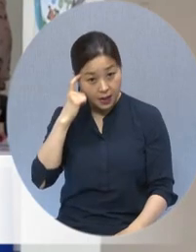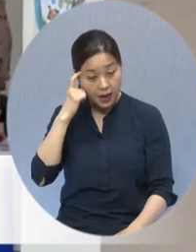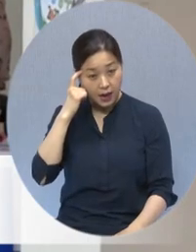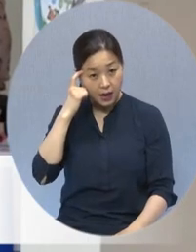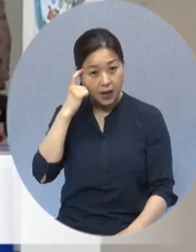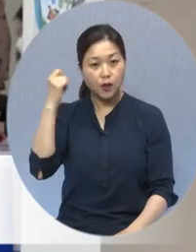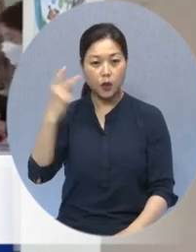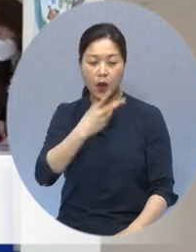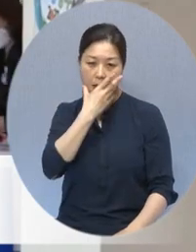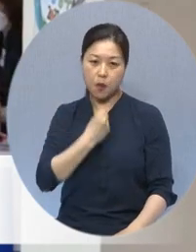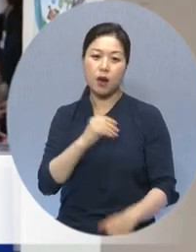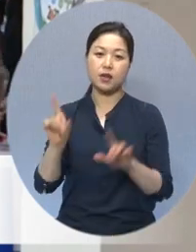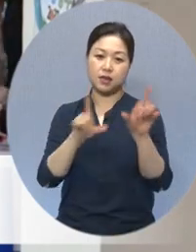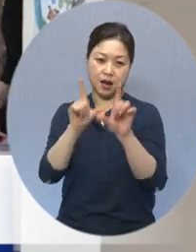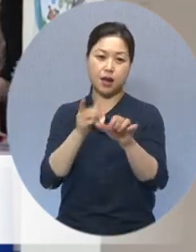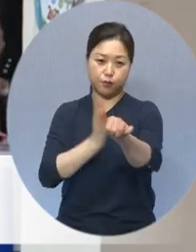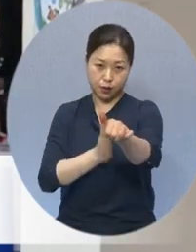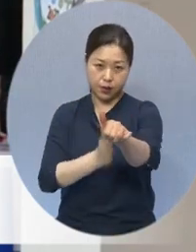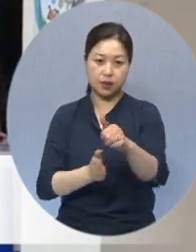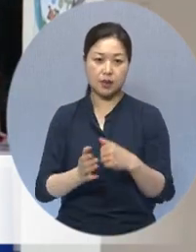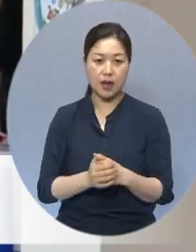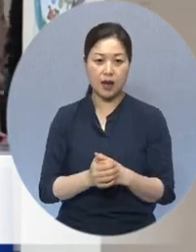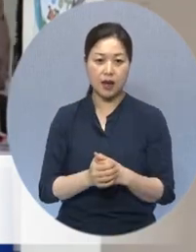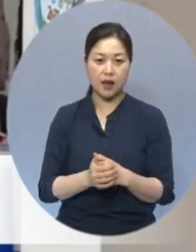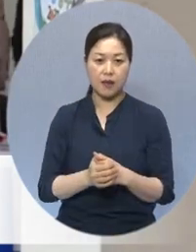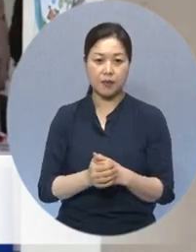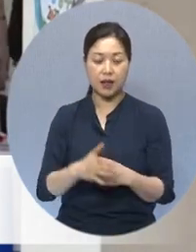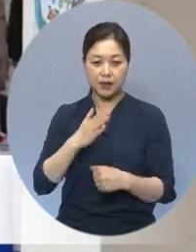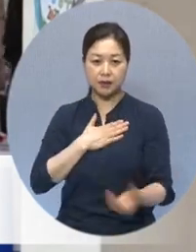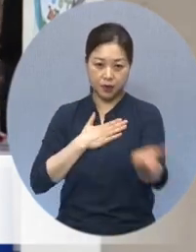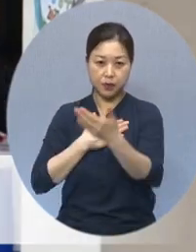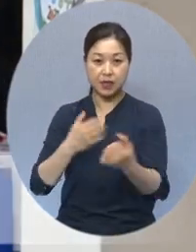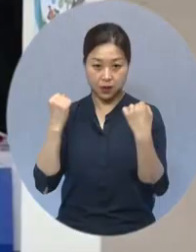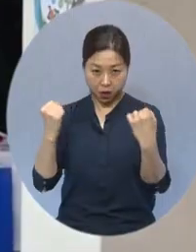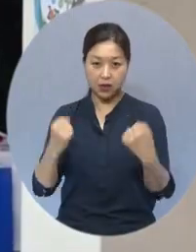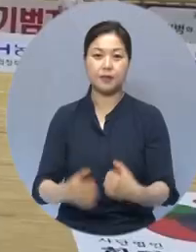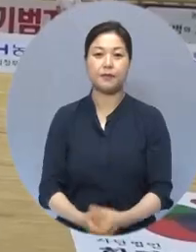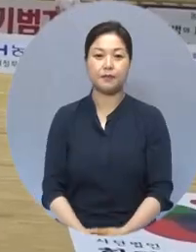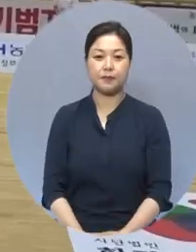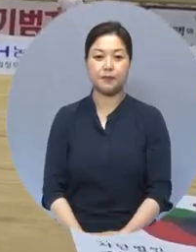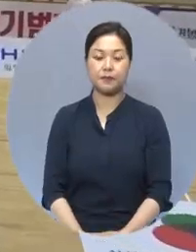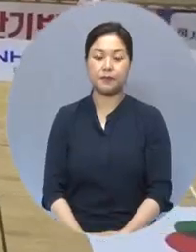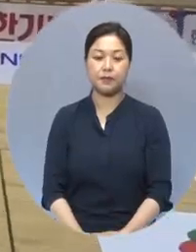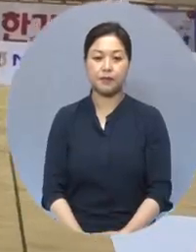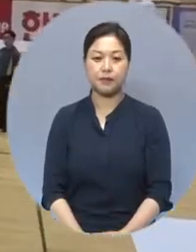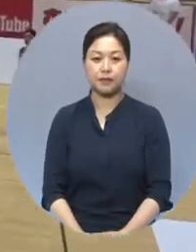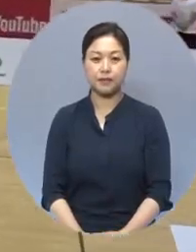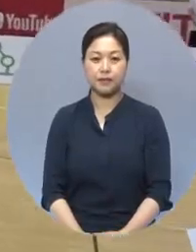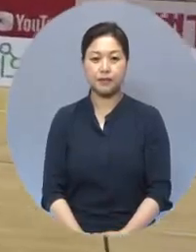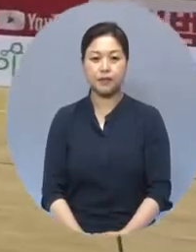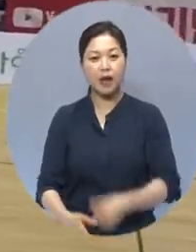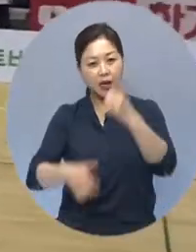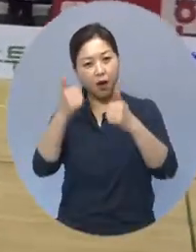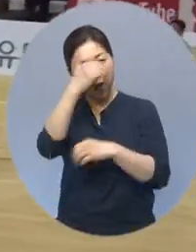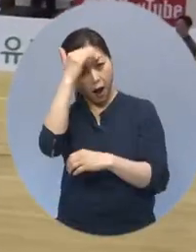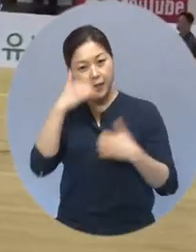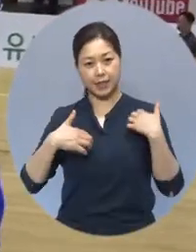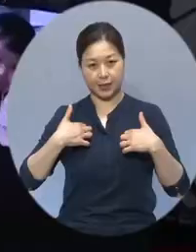긍정적이고 행복하게 살았으면 좋겠습니다. 샘무치 여러분을 응원합니다. 화이팅! 경기 관람의